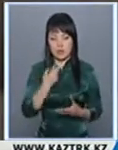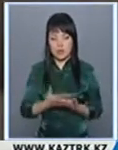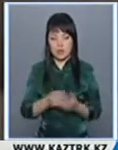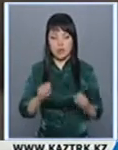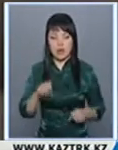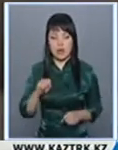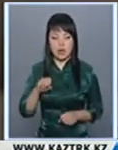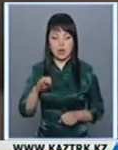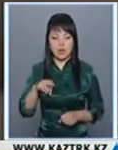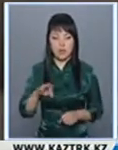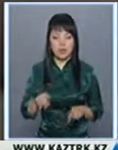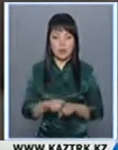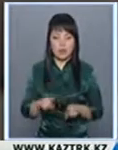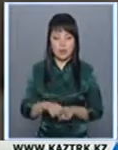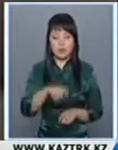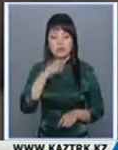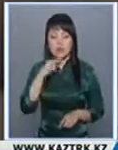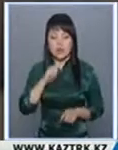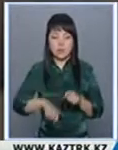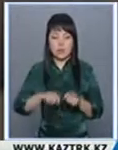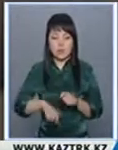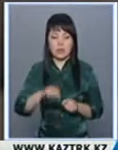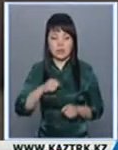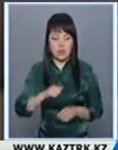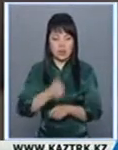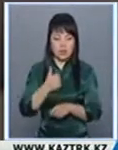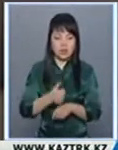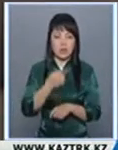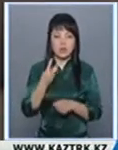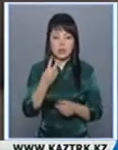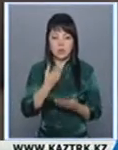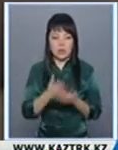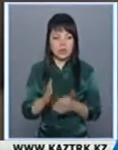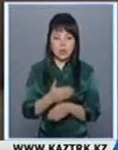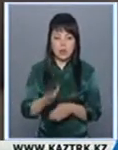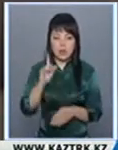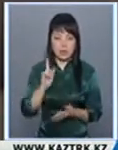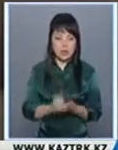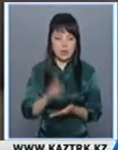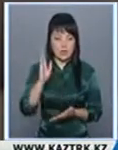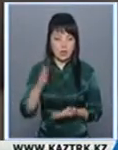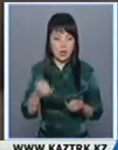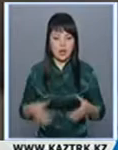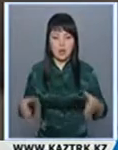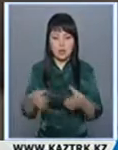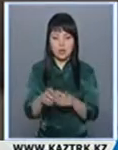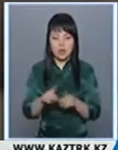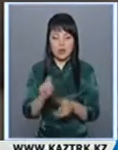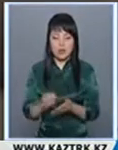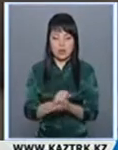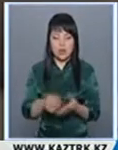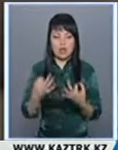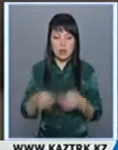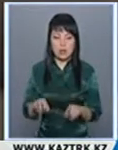олардың IPO-ларына біз тыңғылықты қарайтын боламыз. Бұл мәселелер үкіметпен әлі де біраз зерделеніп талқыланады. Яғни осы компаниялардың пакетін